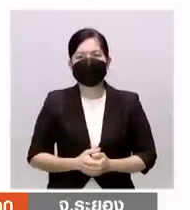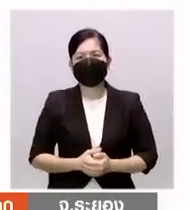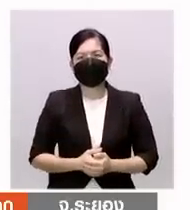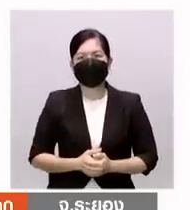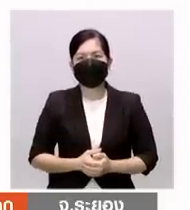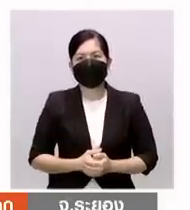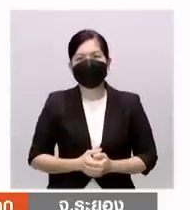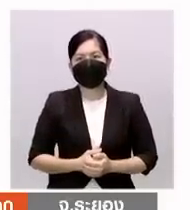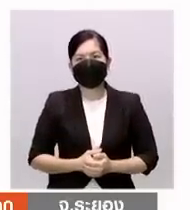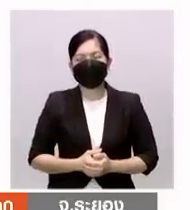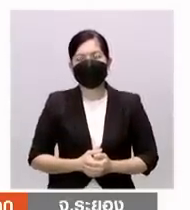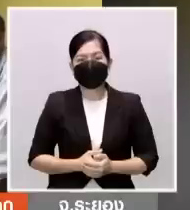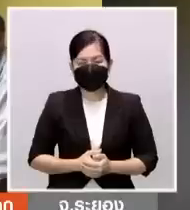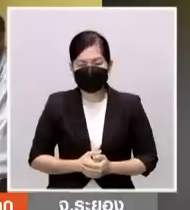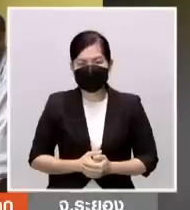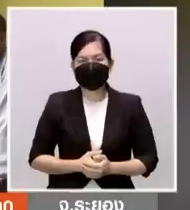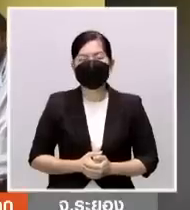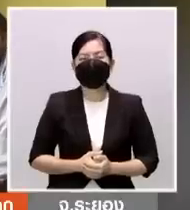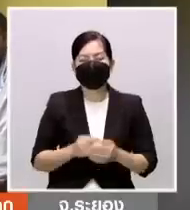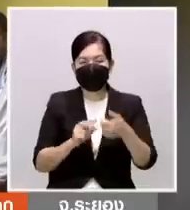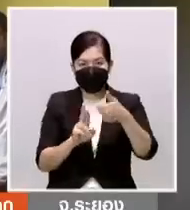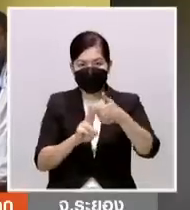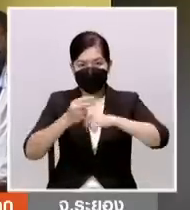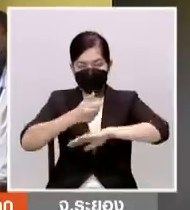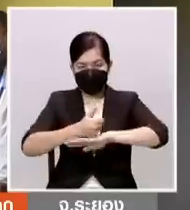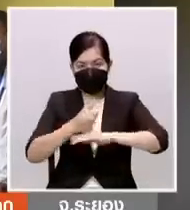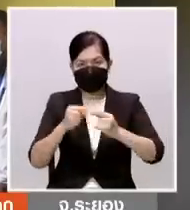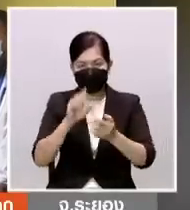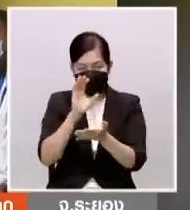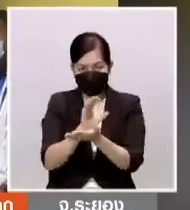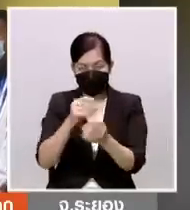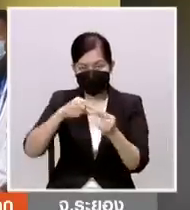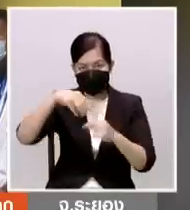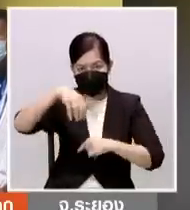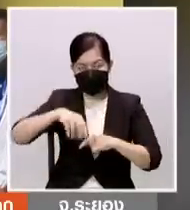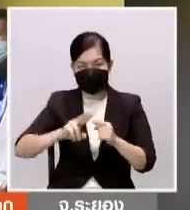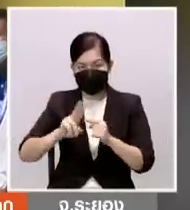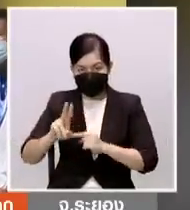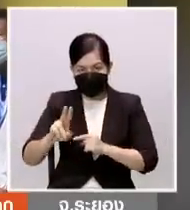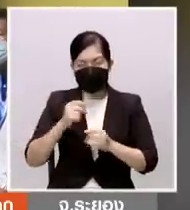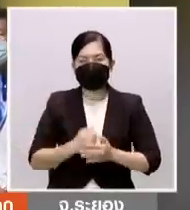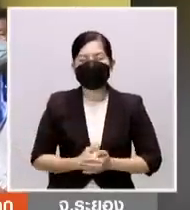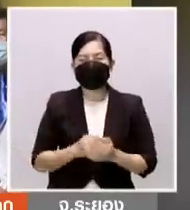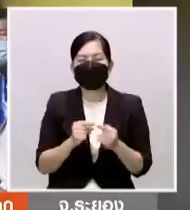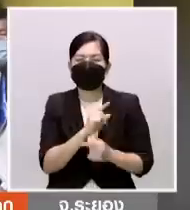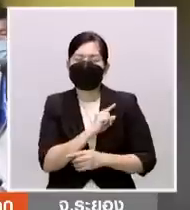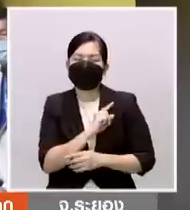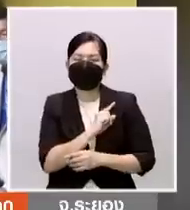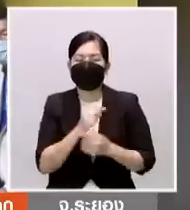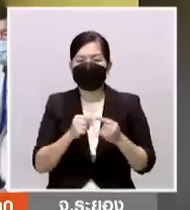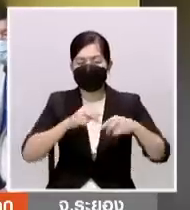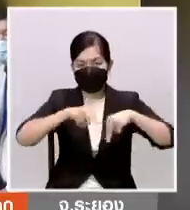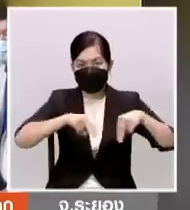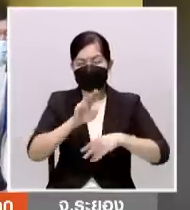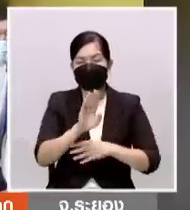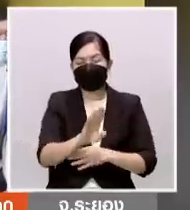ำรวจพลตำรวจตรีมานะอินพิทักษ์รองผู้บัญชาการตำรวจภูธรภาค2รักษาราชการแทนผู้บังคับการตำรวจภูธรจังหวัดระย